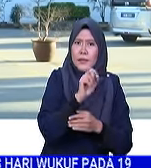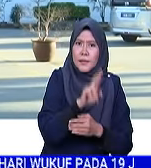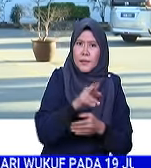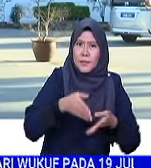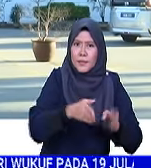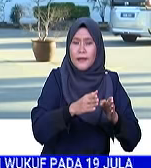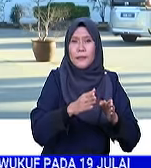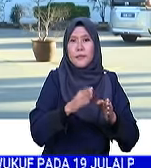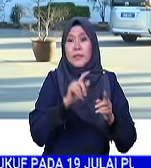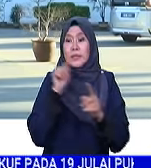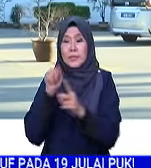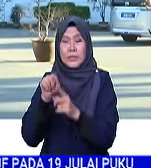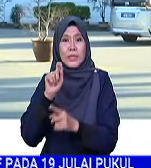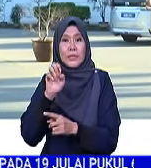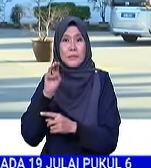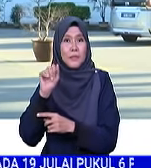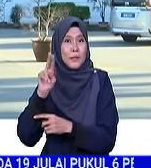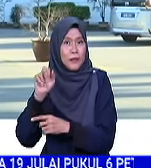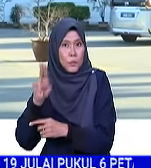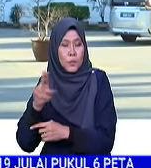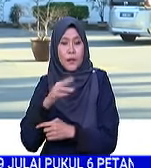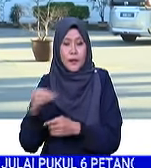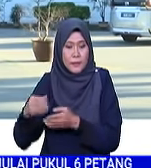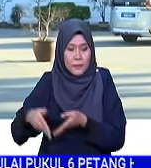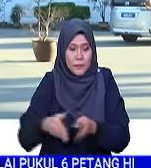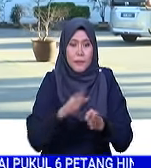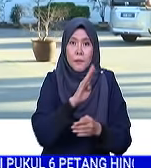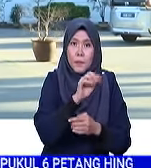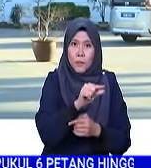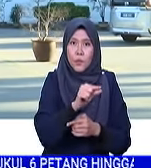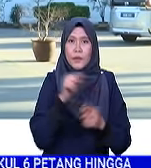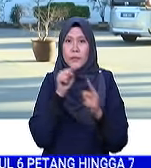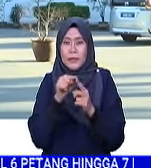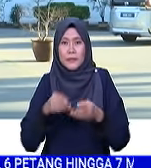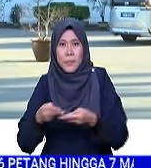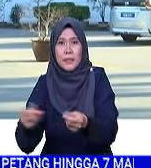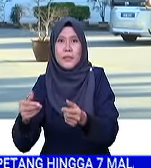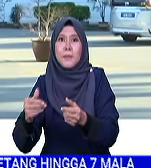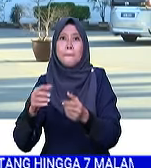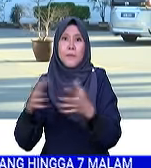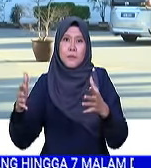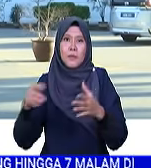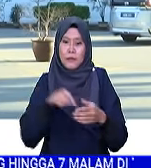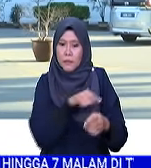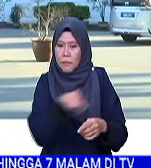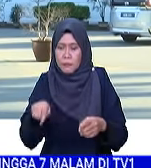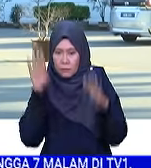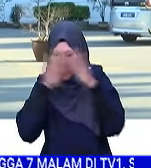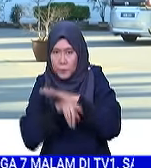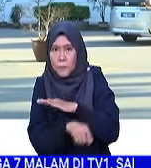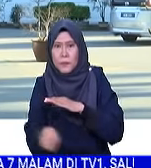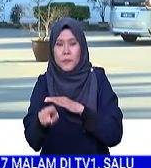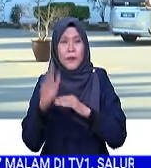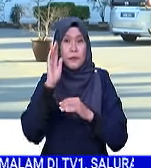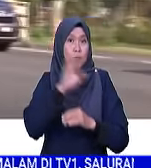ke Tembangau dan juga jalan Balong ke Basir Besar. So saya akan mempertingkatkan lagi